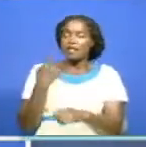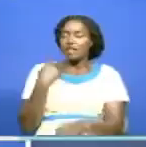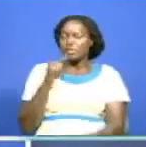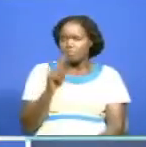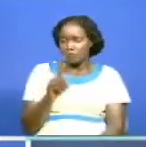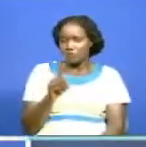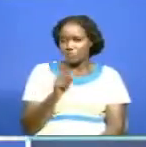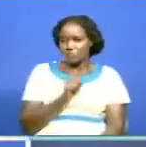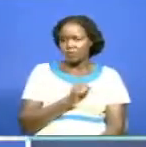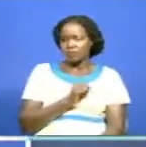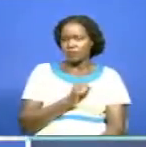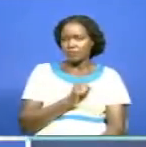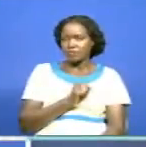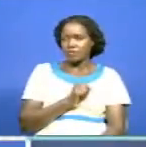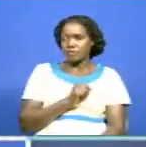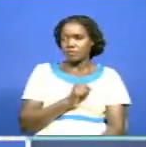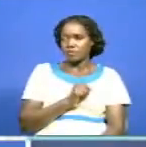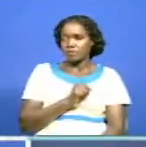kwamba hata